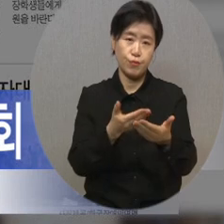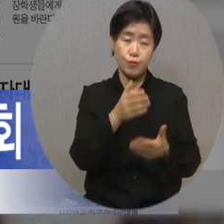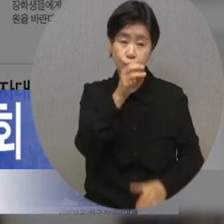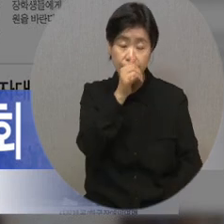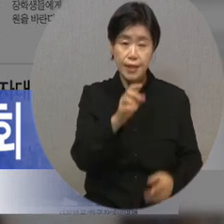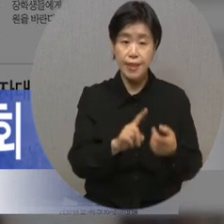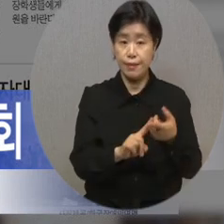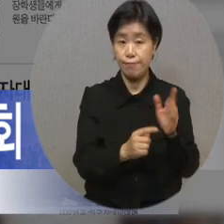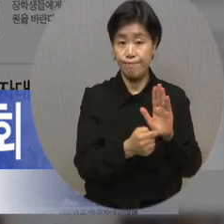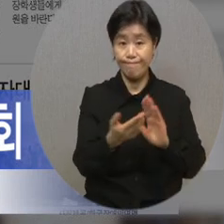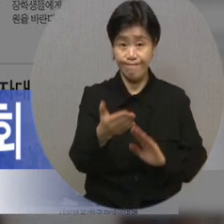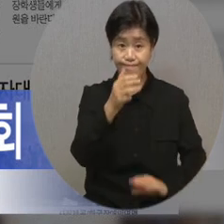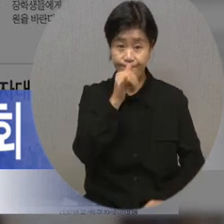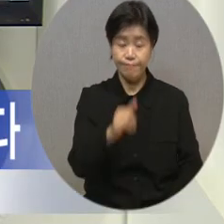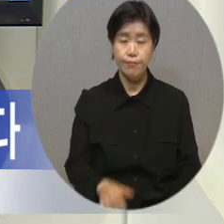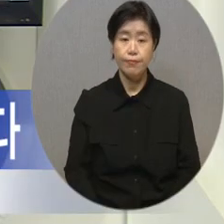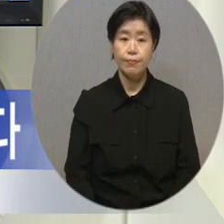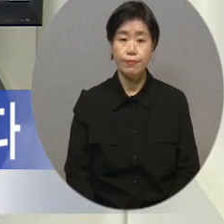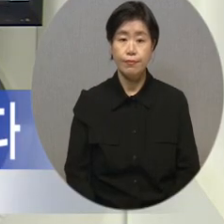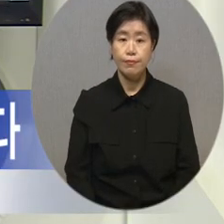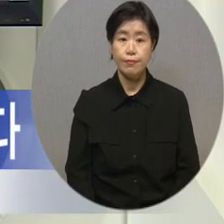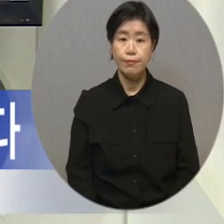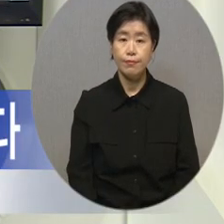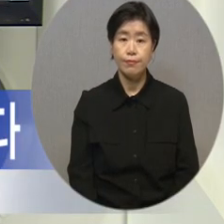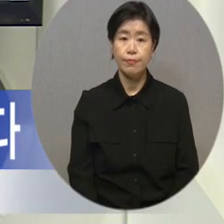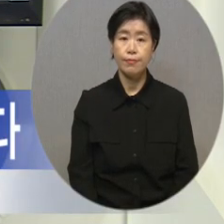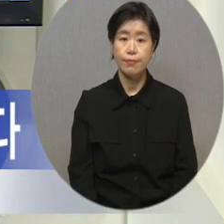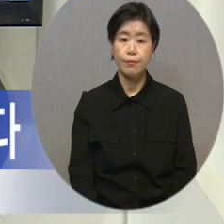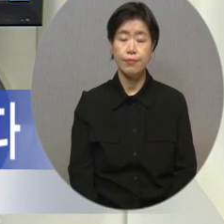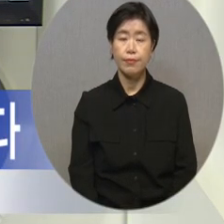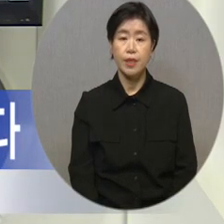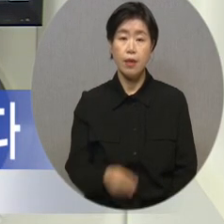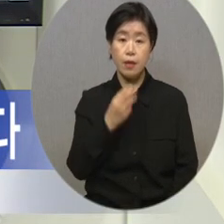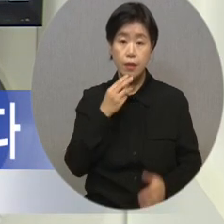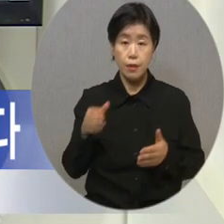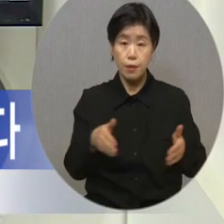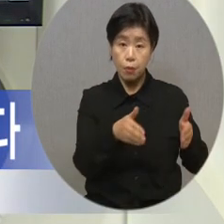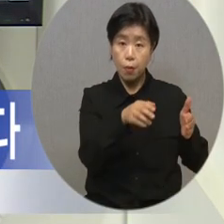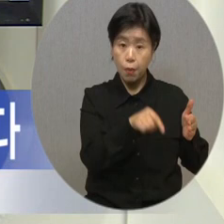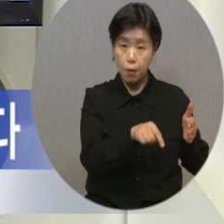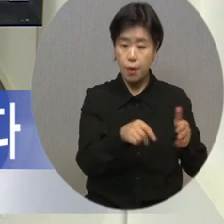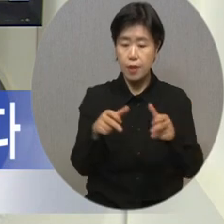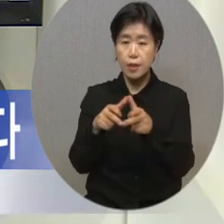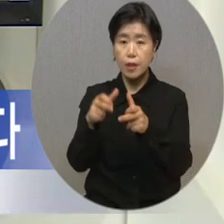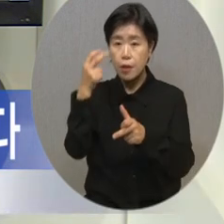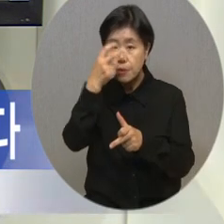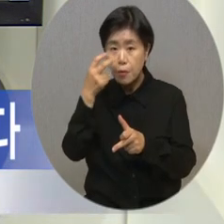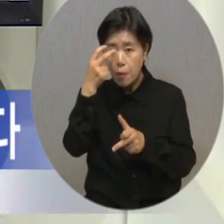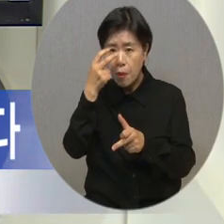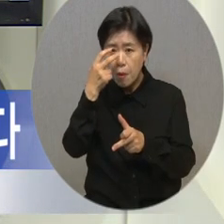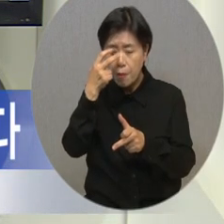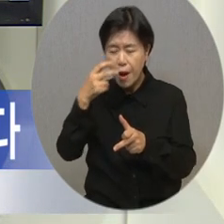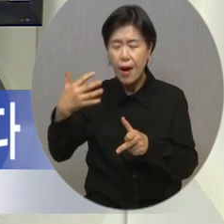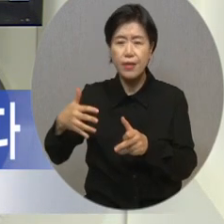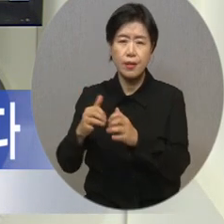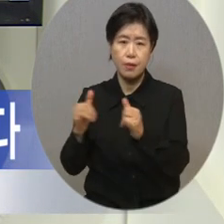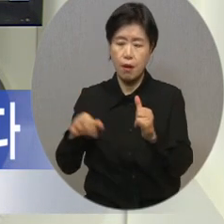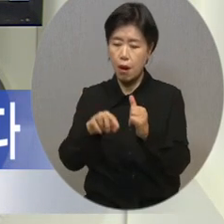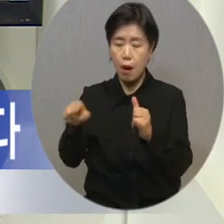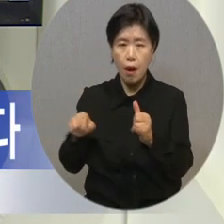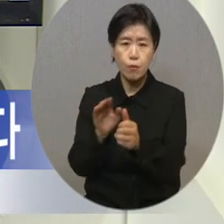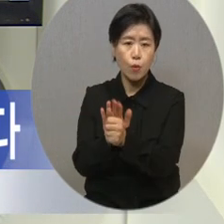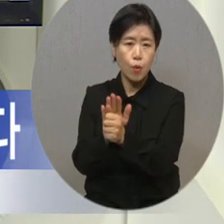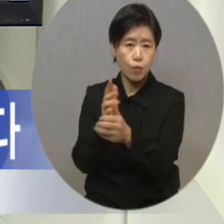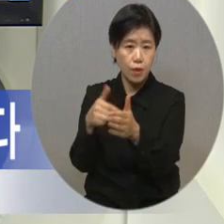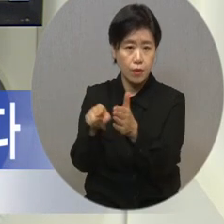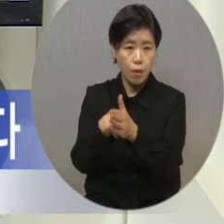전하고 있습니다 장애인 신문 면에서는 경기도가 장애인 돌봄 사각 지대를 해소하기 위한